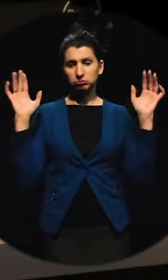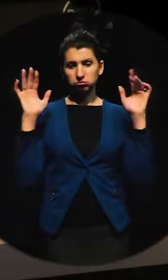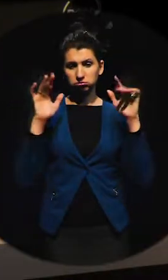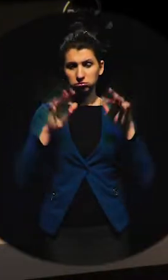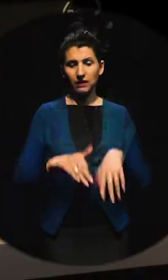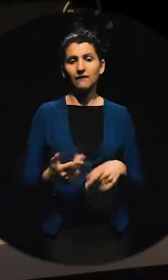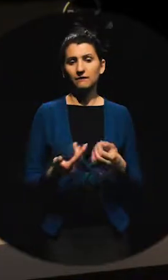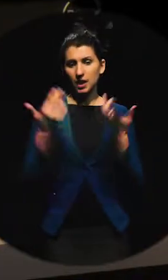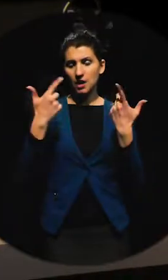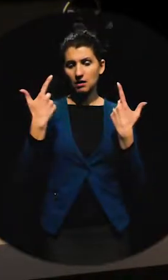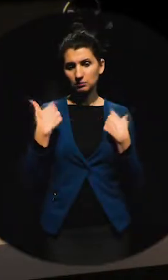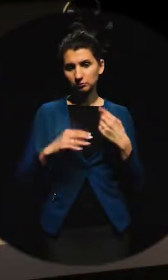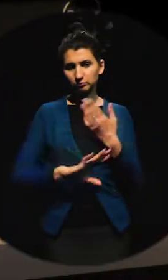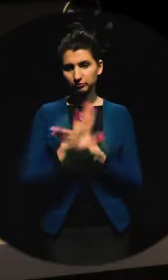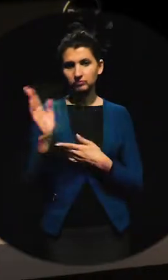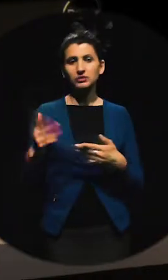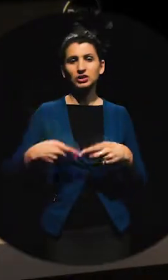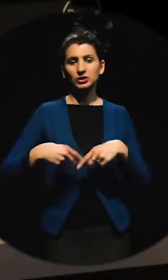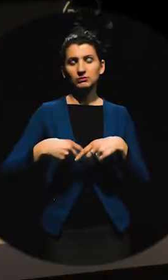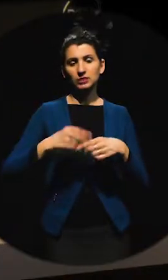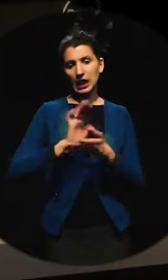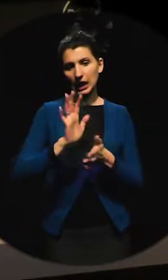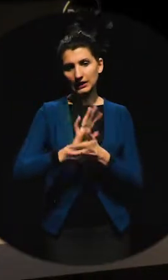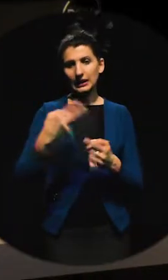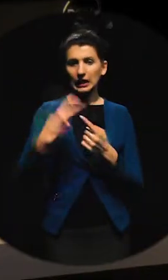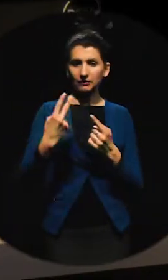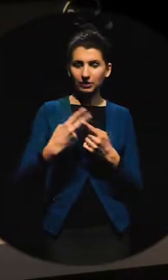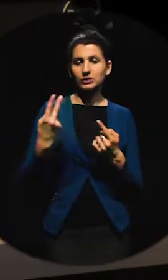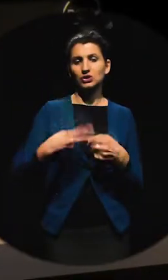wielu reprezentantów prasy i telewizji.